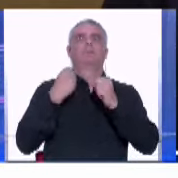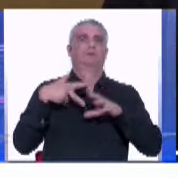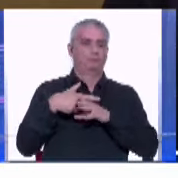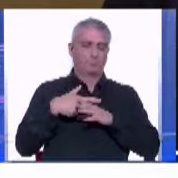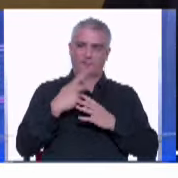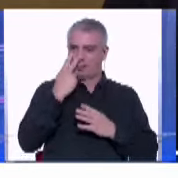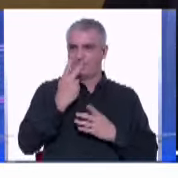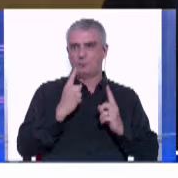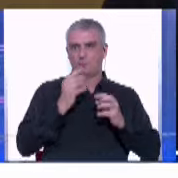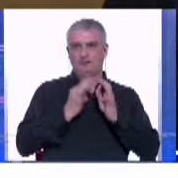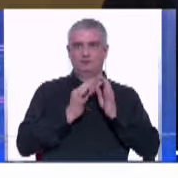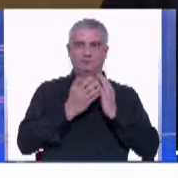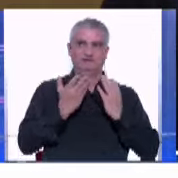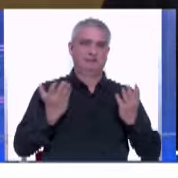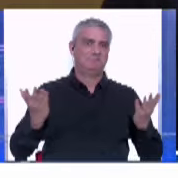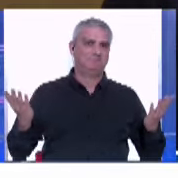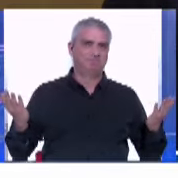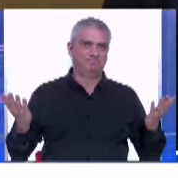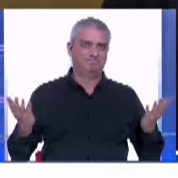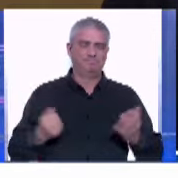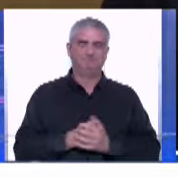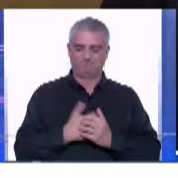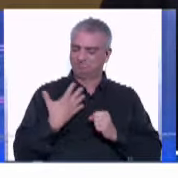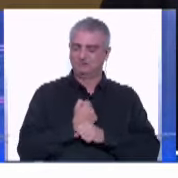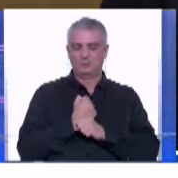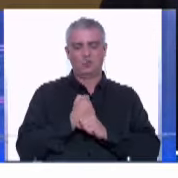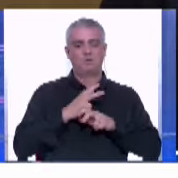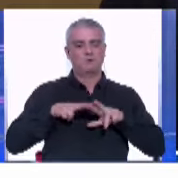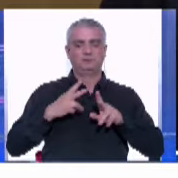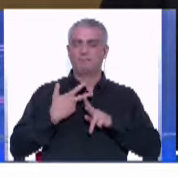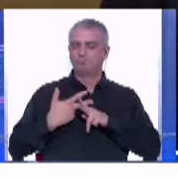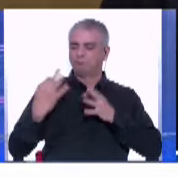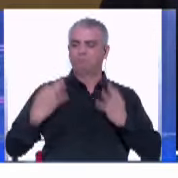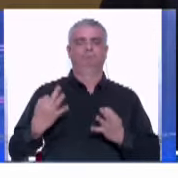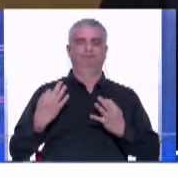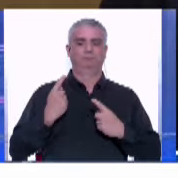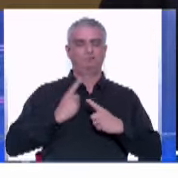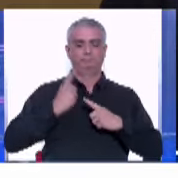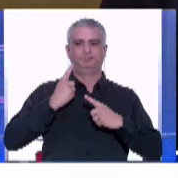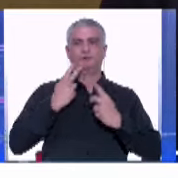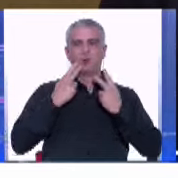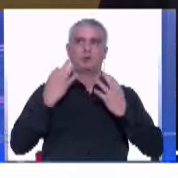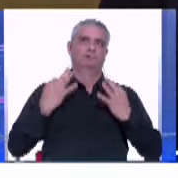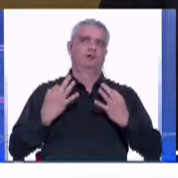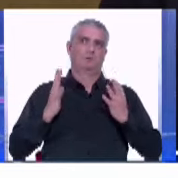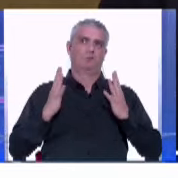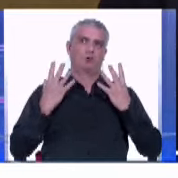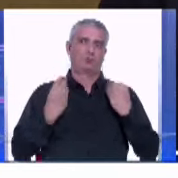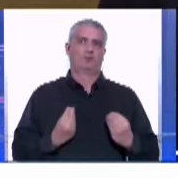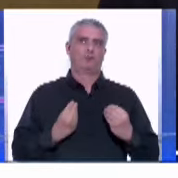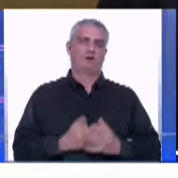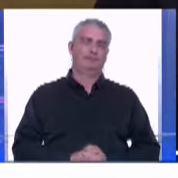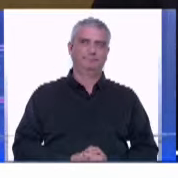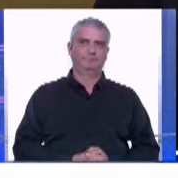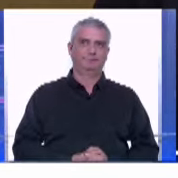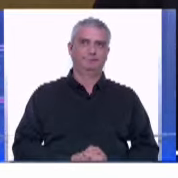כפי שראינו במקרה הספציפי הזה, הצליחו להגיע למצב ששום דבר לא משתבש, והתוצאה היא בהחלט תוצאה